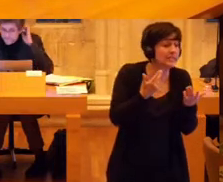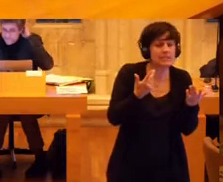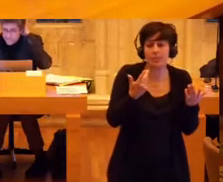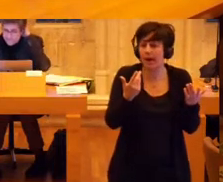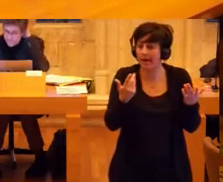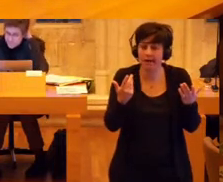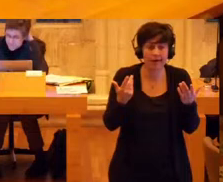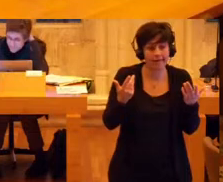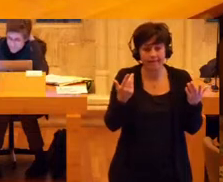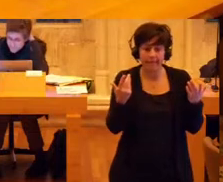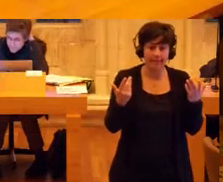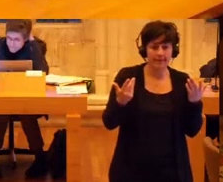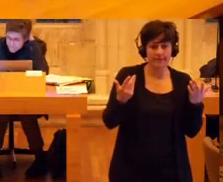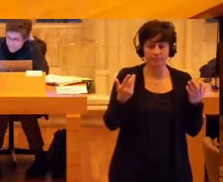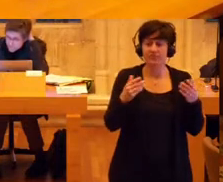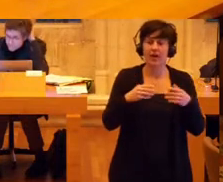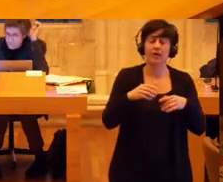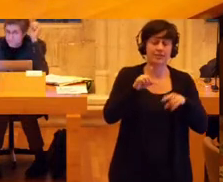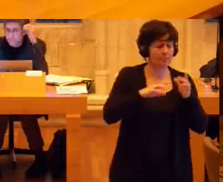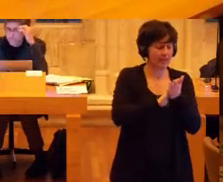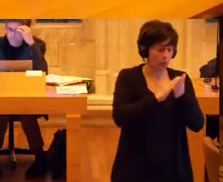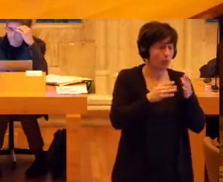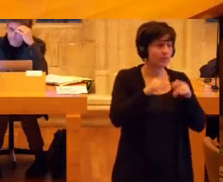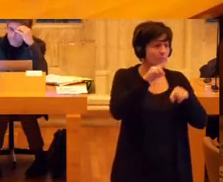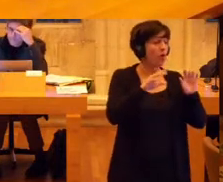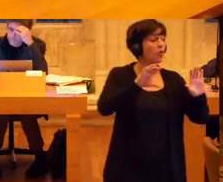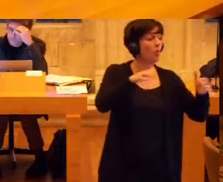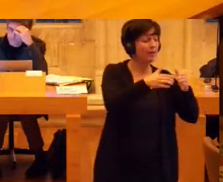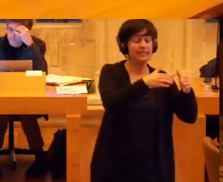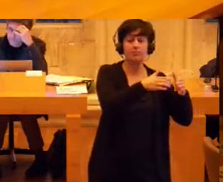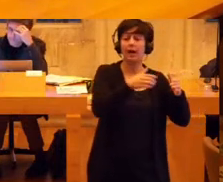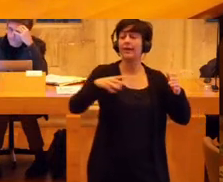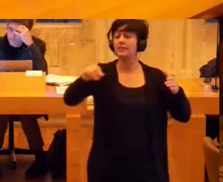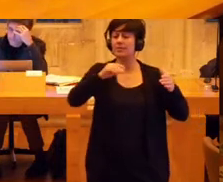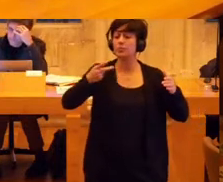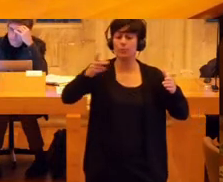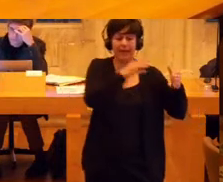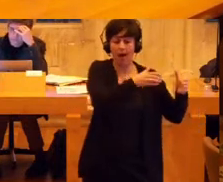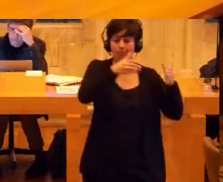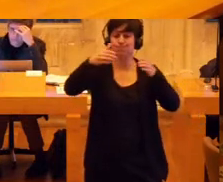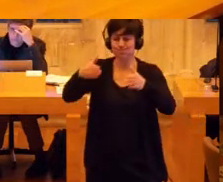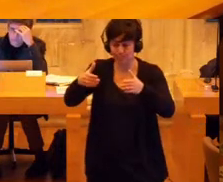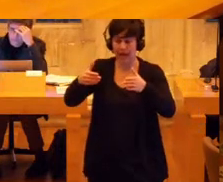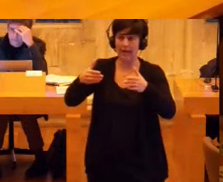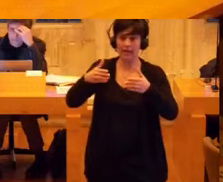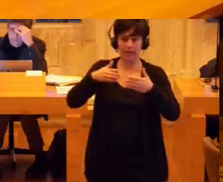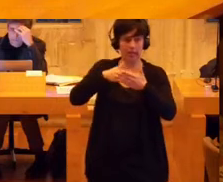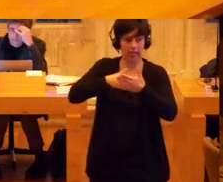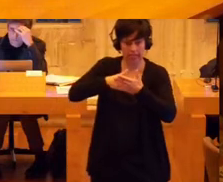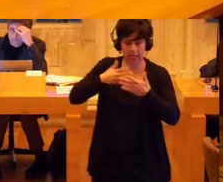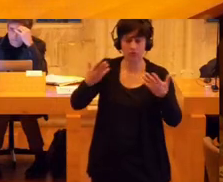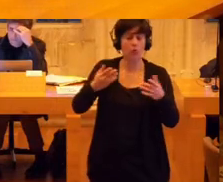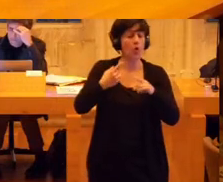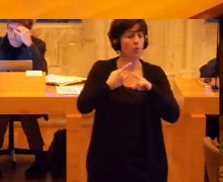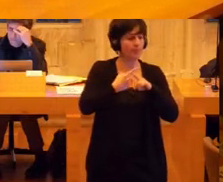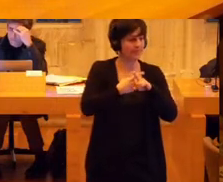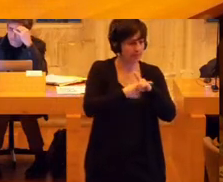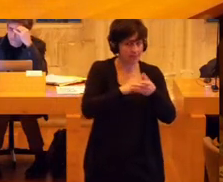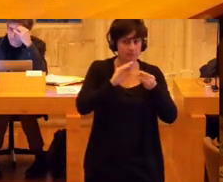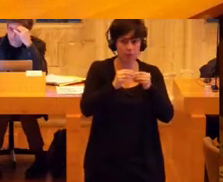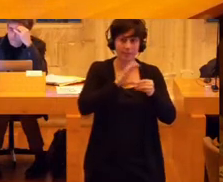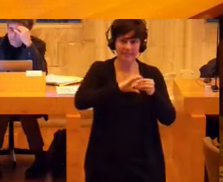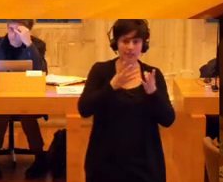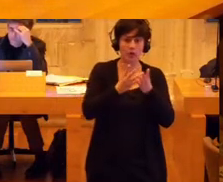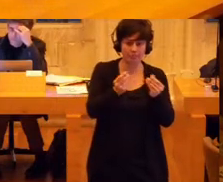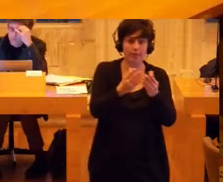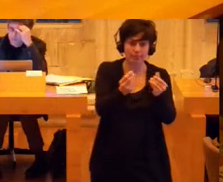public, des compagnies, pardon, qui investissaient l'espace public. Nous essayons de résoudre tous ces problèmes au fur et à mesure, comme vous l'avez dit, en